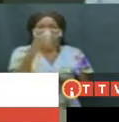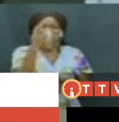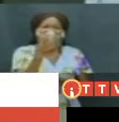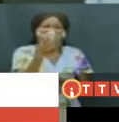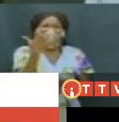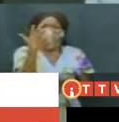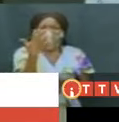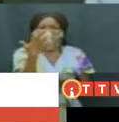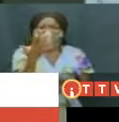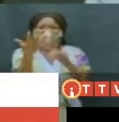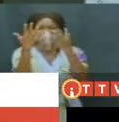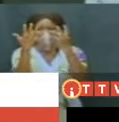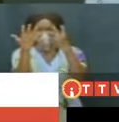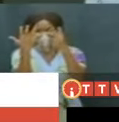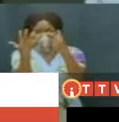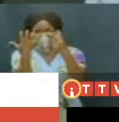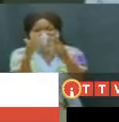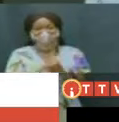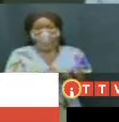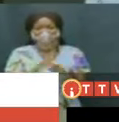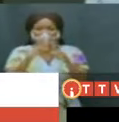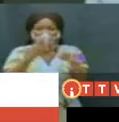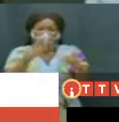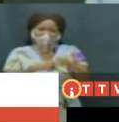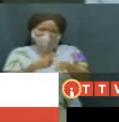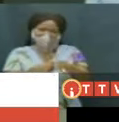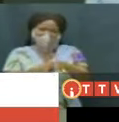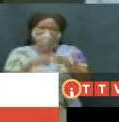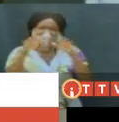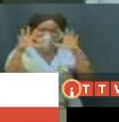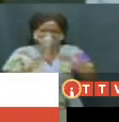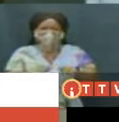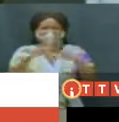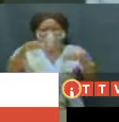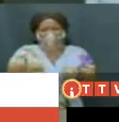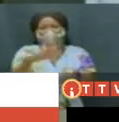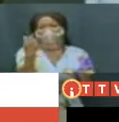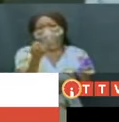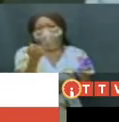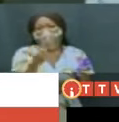32,357 kuyambira nthawi imene matendawa adayamba kupezeka mdziko muno